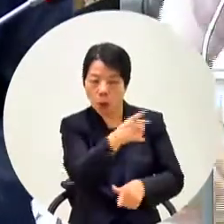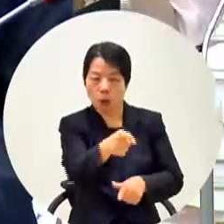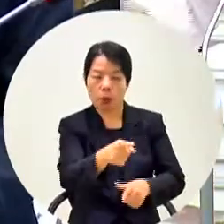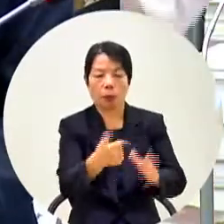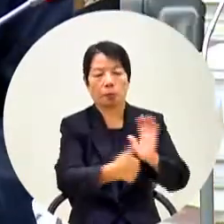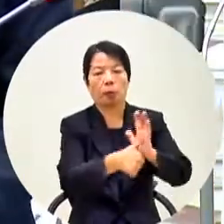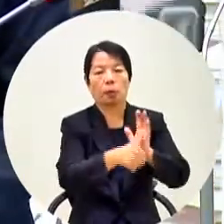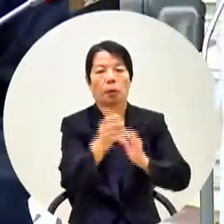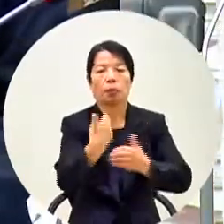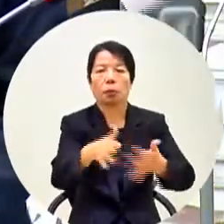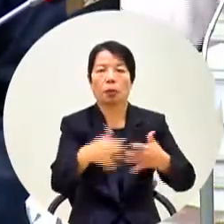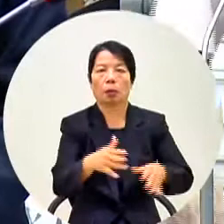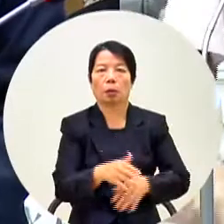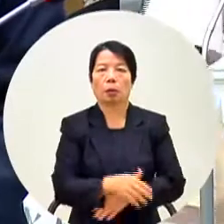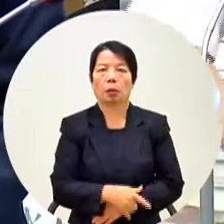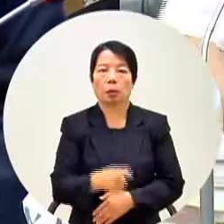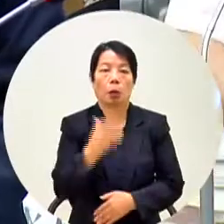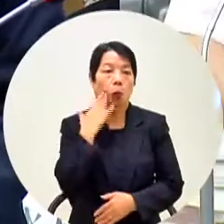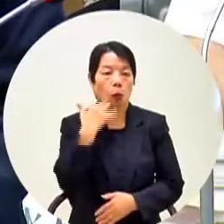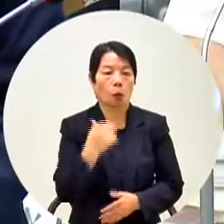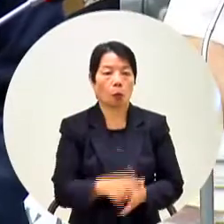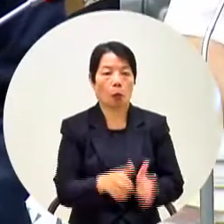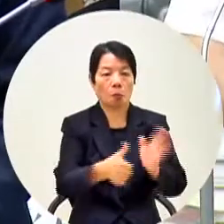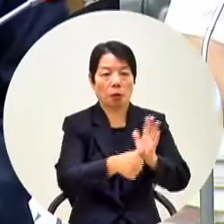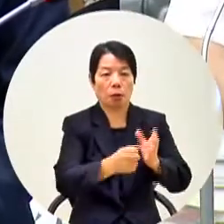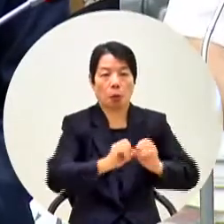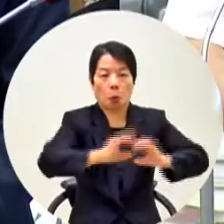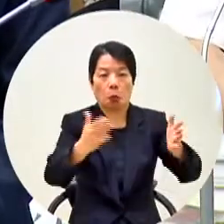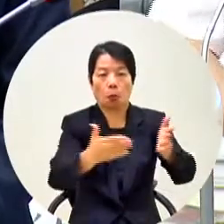他的名字，他说他一定请不过。